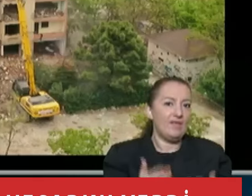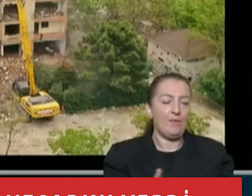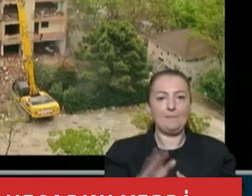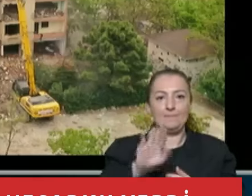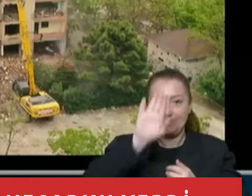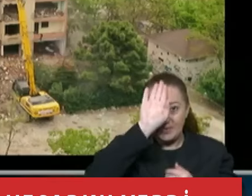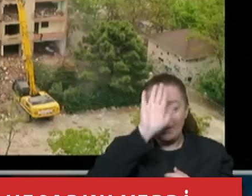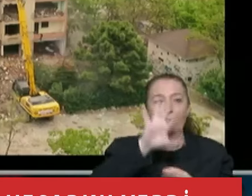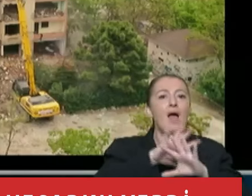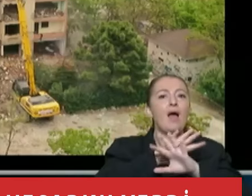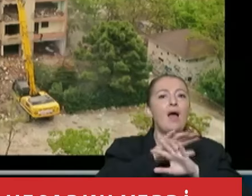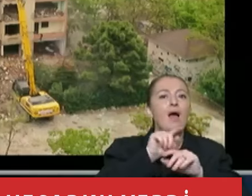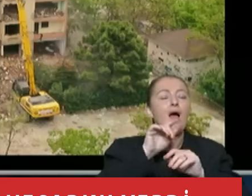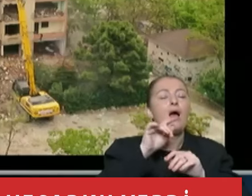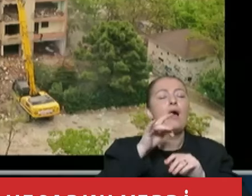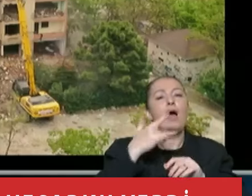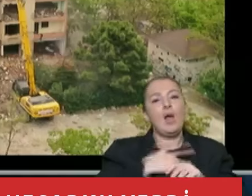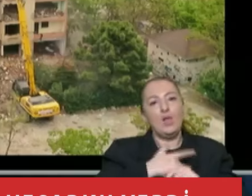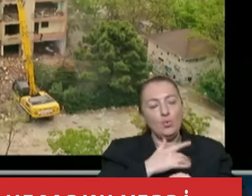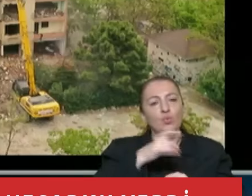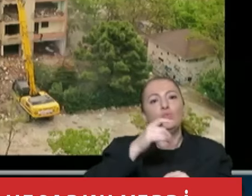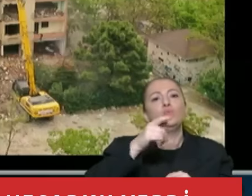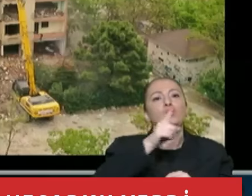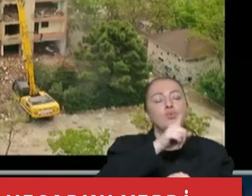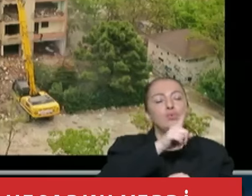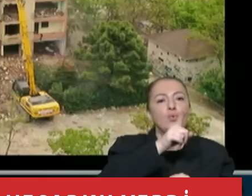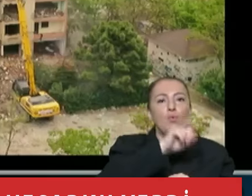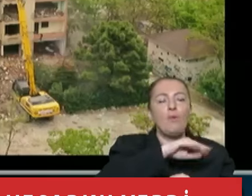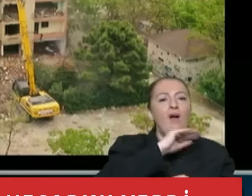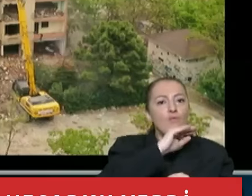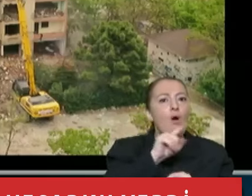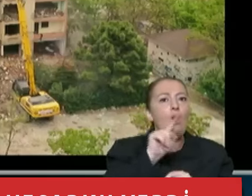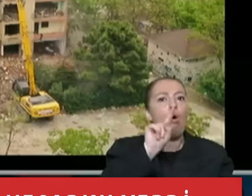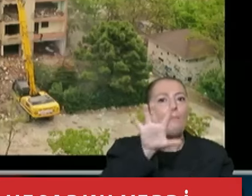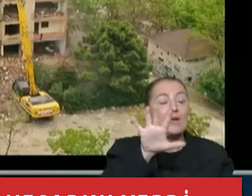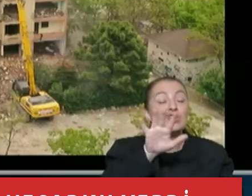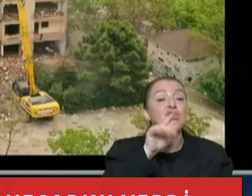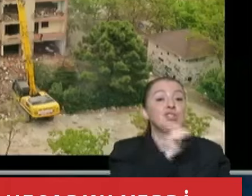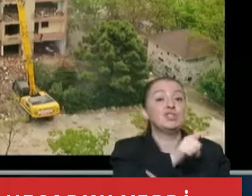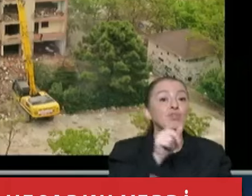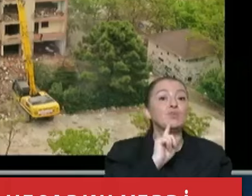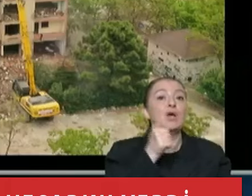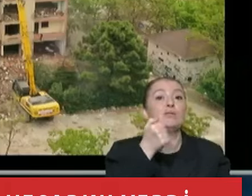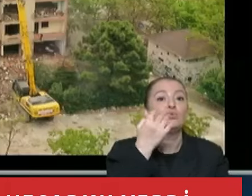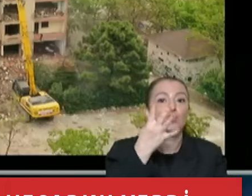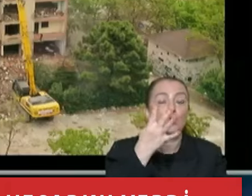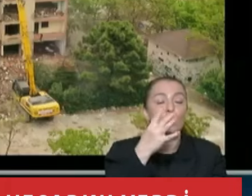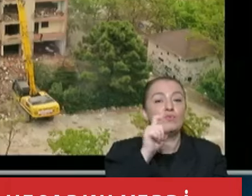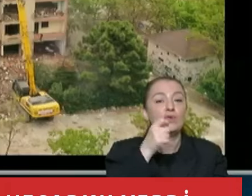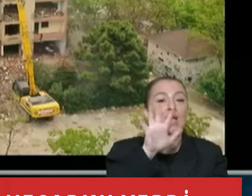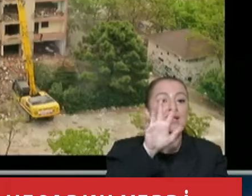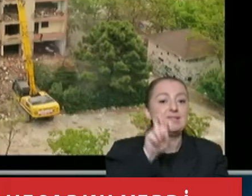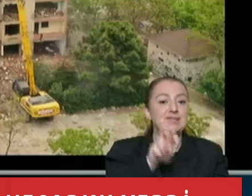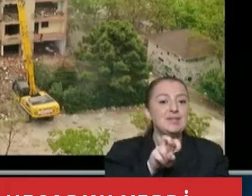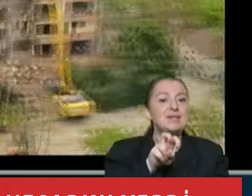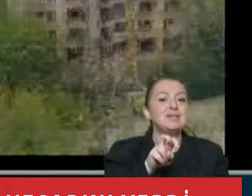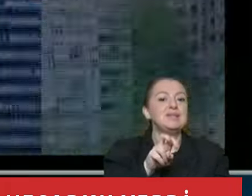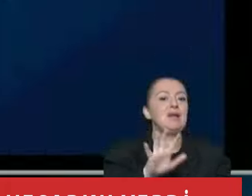İstanbul'un her iki yakasında yer alan 15 ilçede 164. 58 hektar alanı